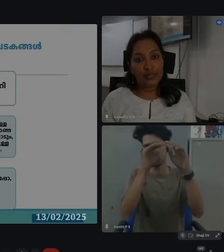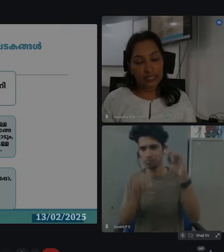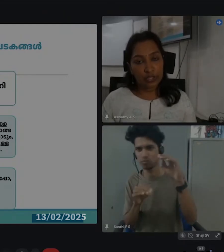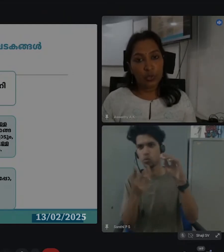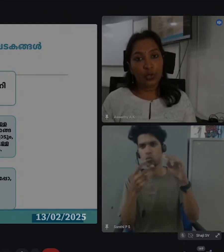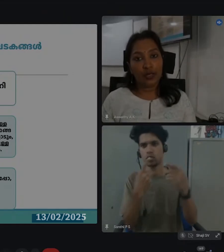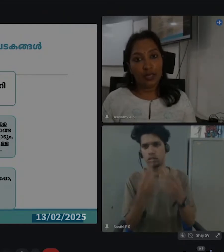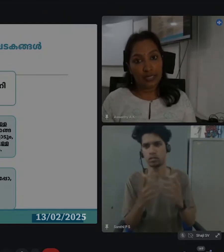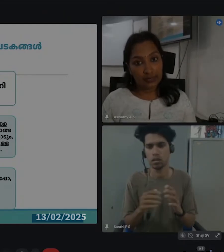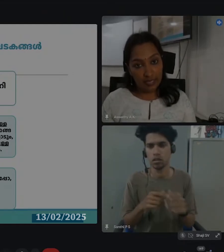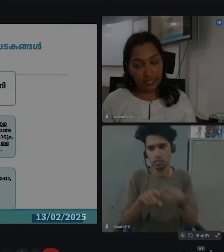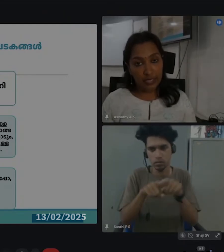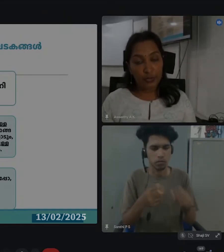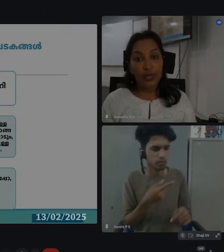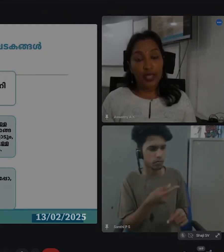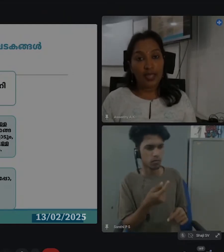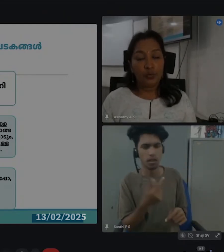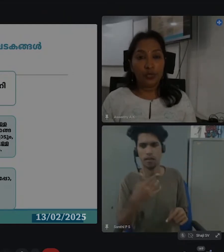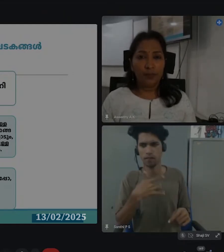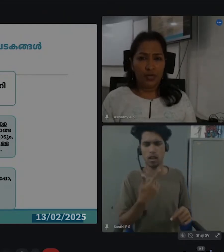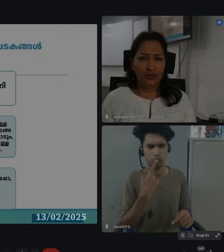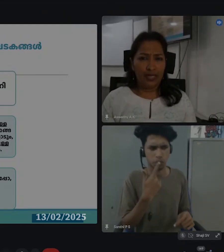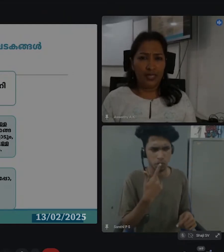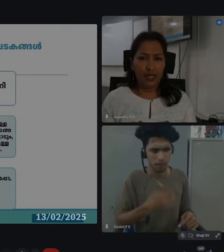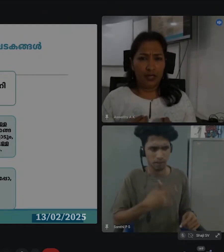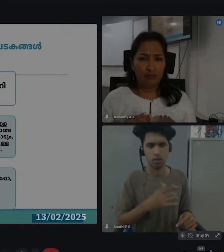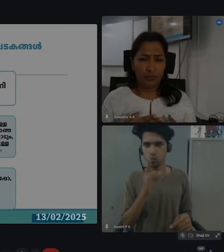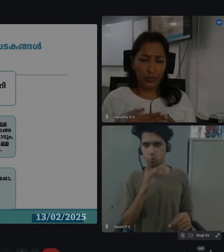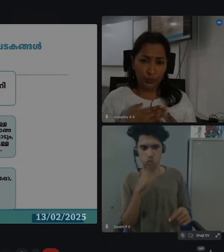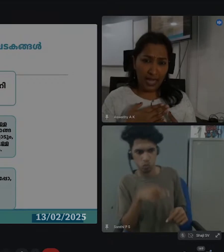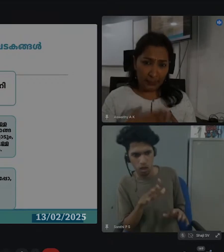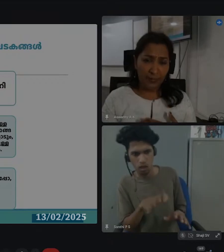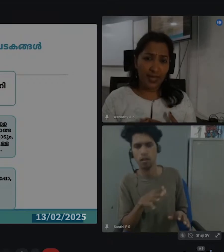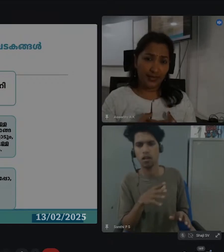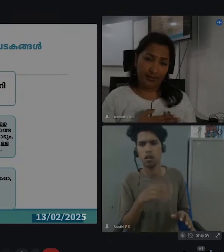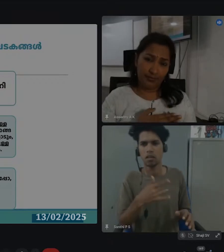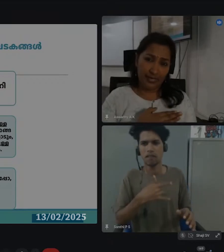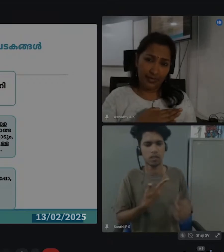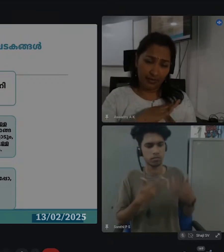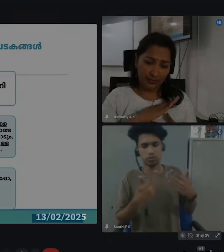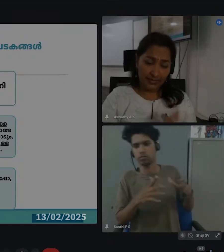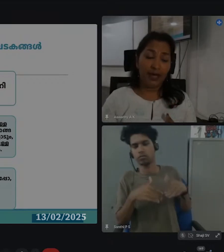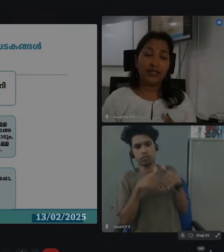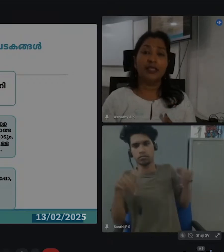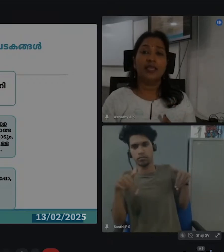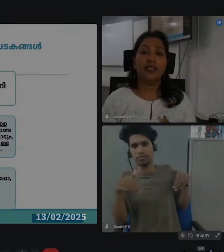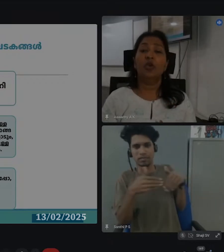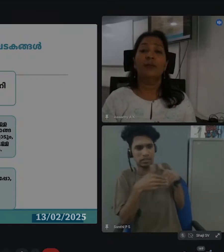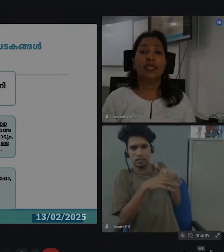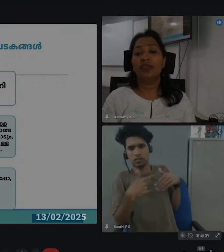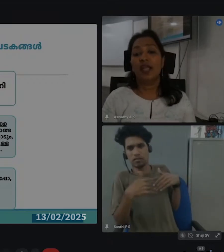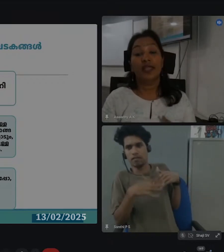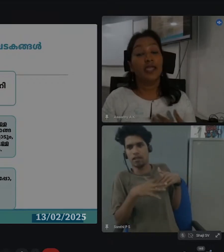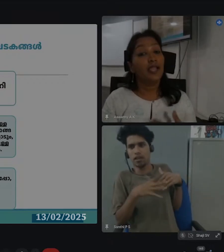രുചിയോടോ നിറത്തിനോടോ താപനിലയോടോ എല്ലാം കുഞ്ഞ് വളരെ ഒട്ടുമേ അടുപ്പിക്കാതെ വളരെ തട്ടിമാറ്റുന്ന